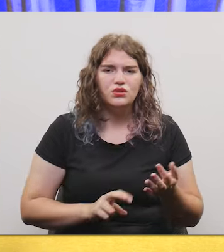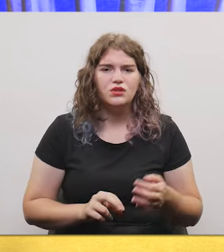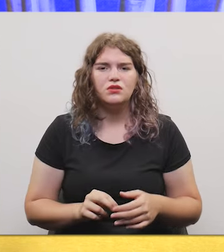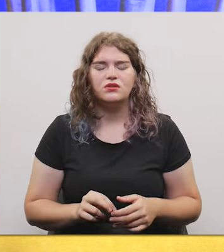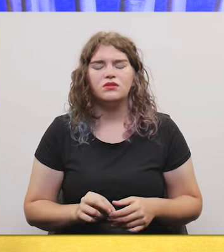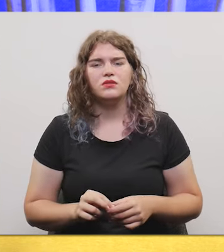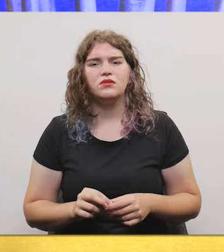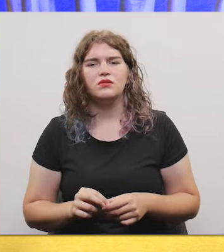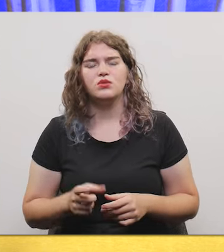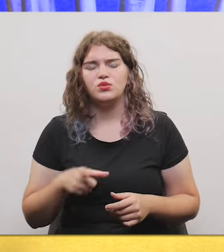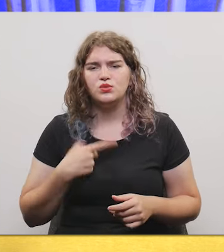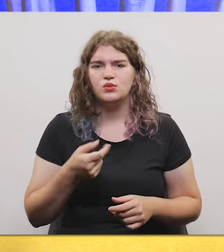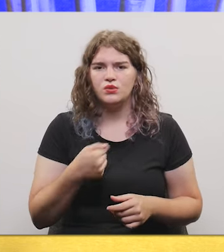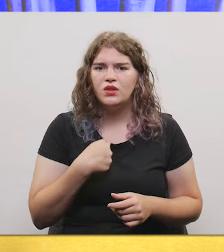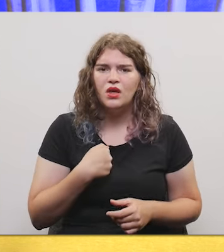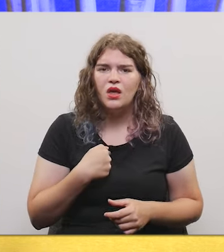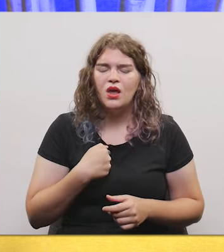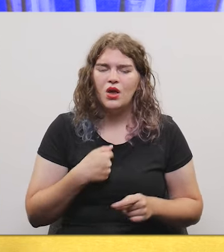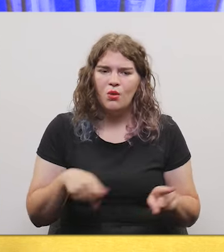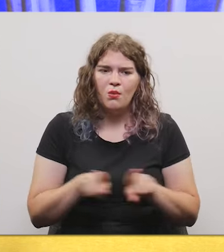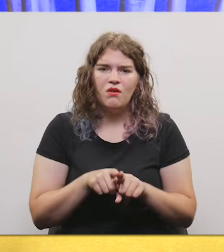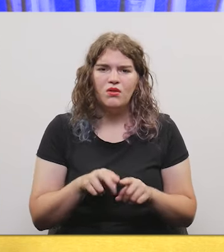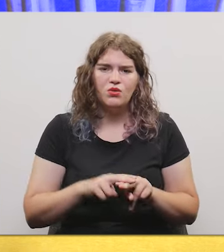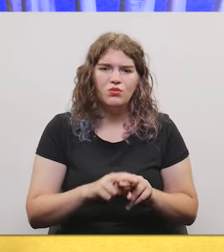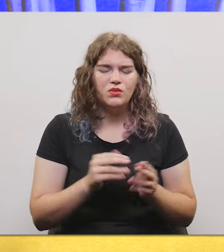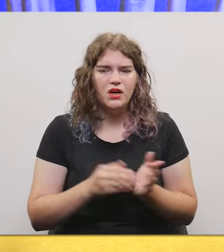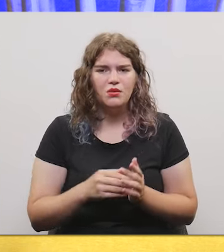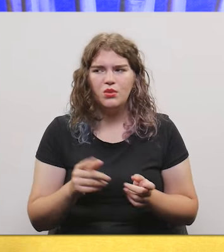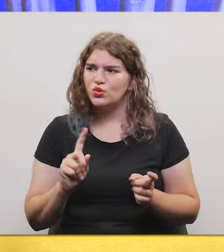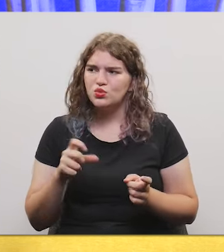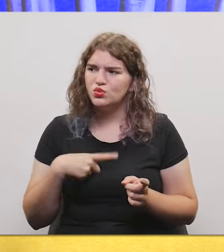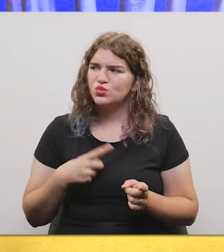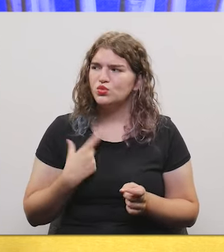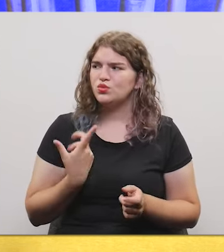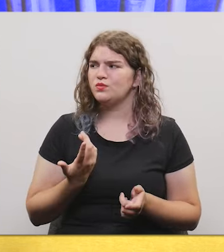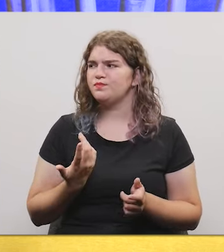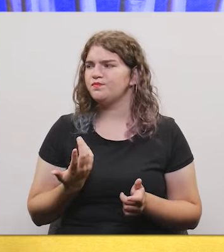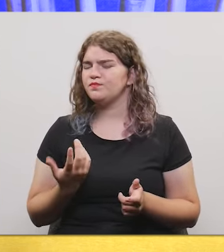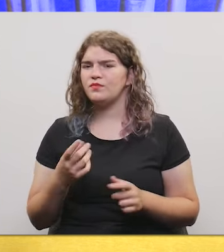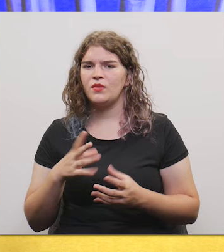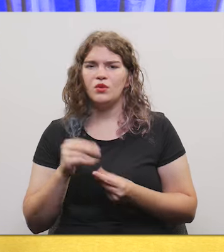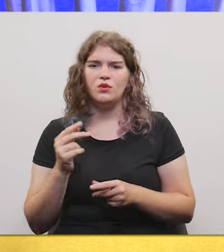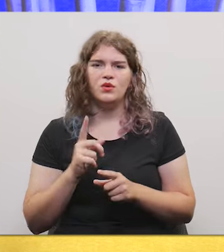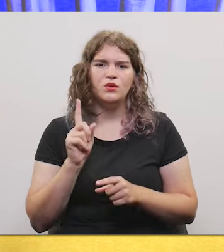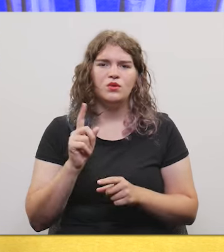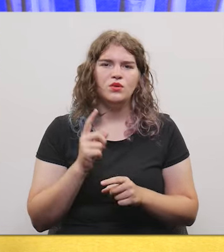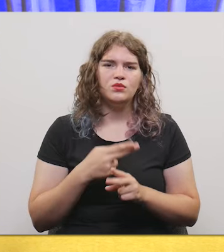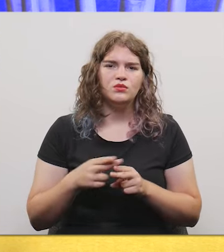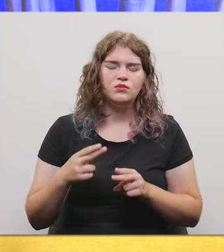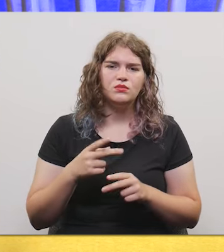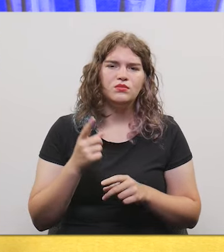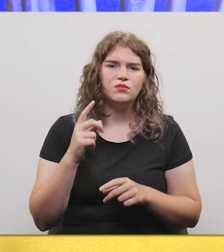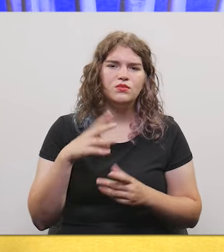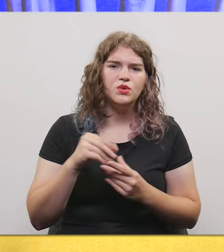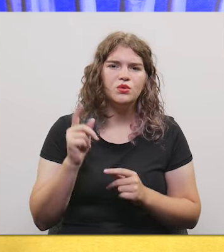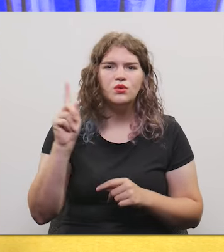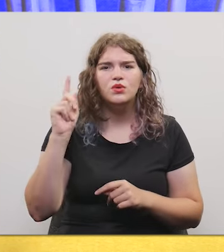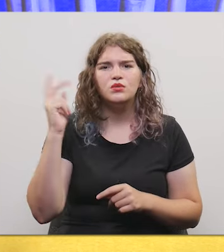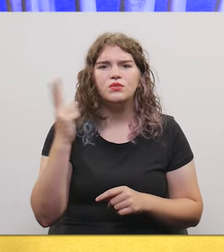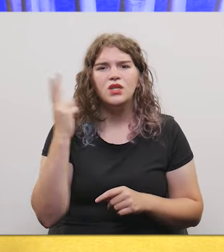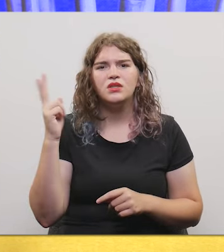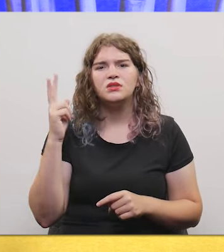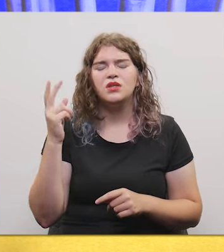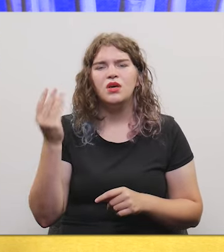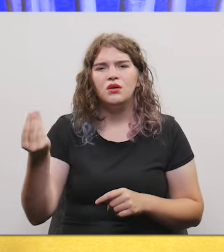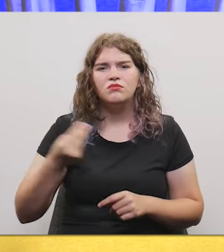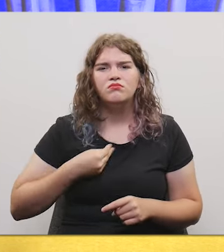despre ce am citit. Sunt eu așa cum ar trebui? Nu sunt. Duhul lui Dumnezeu cred că se folosește